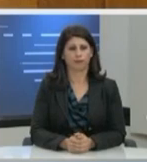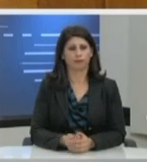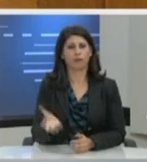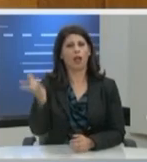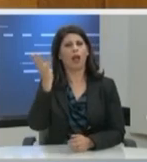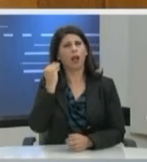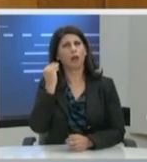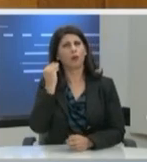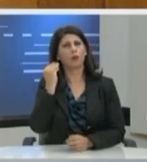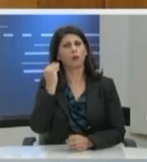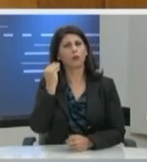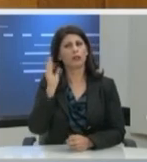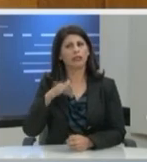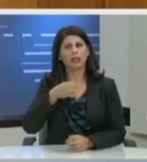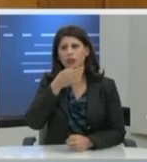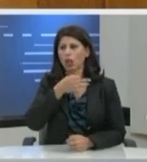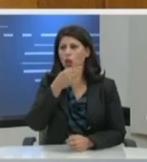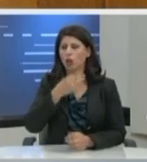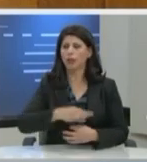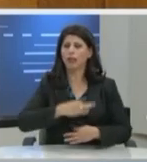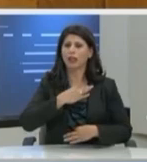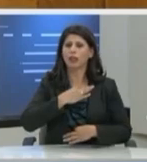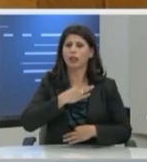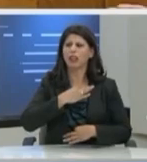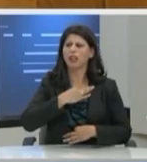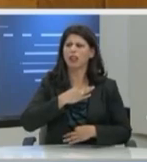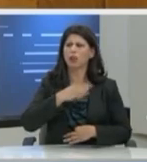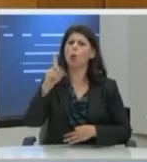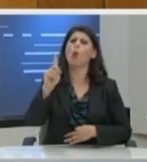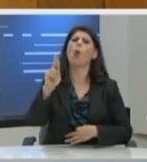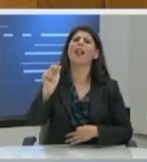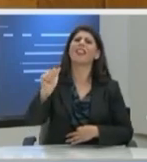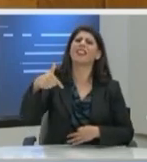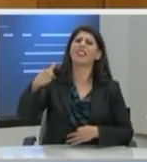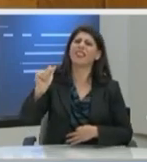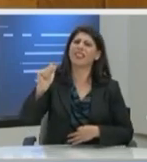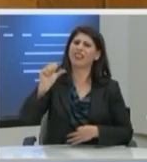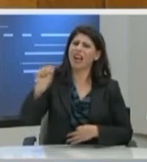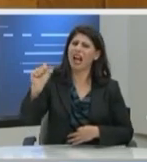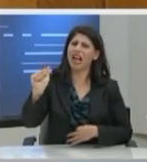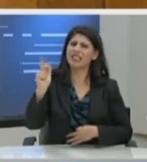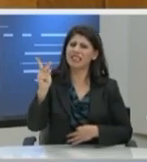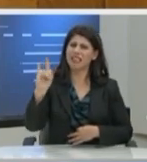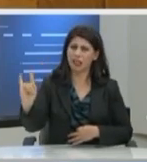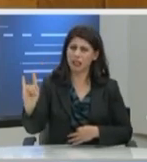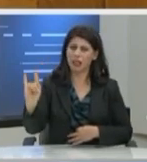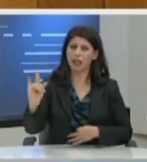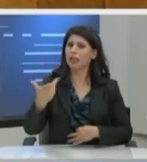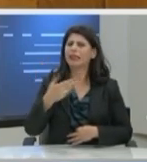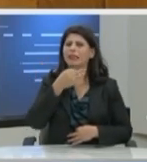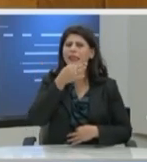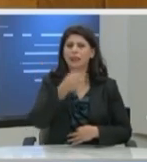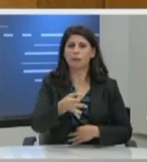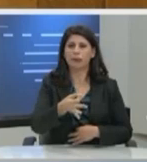Άκουσα τα τελευταία λόγια του κυρίου Τσακαλώτου, όχι του κυρίου Δραγασάκη, συγγνώμη, που είπε